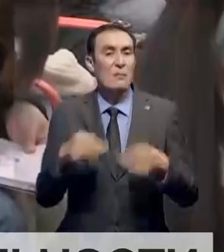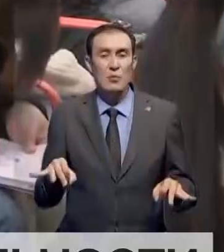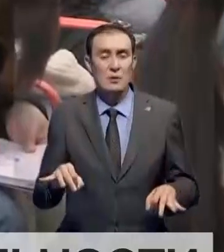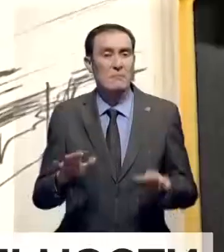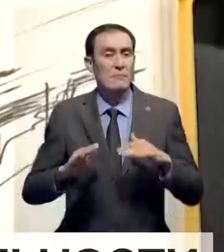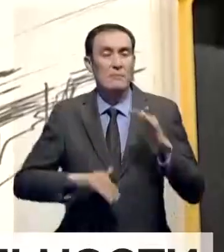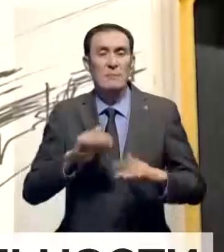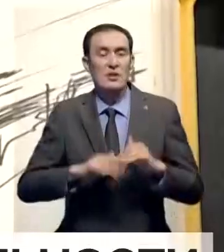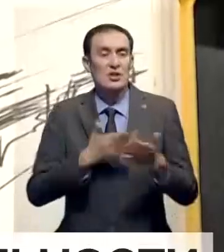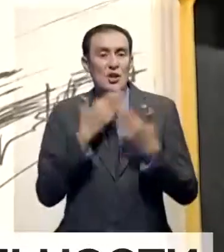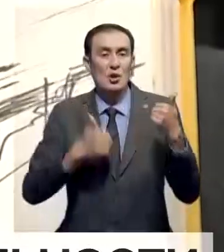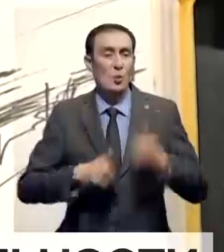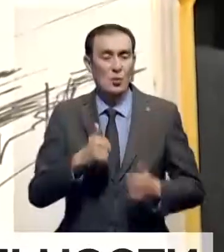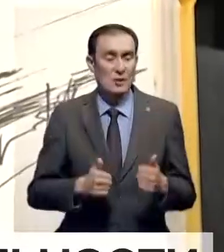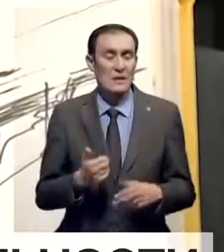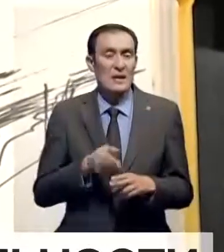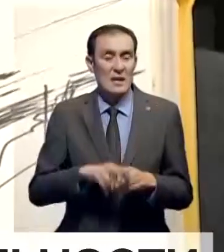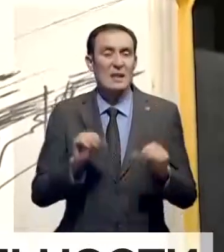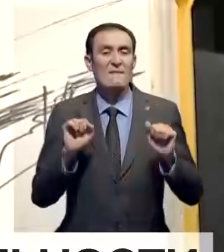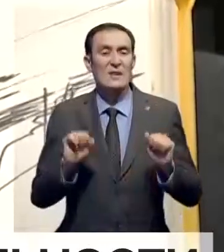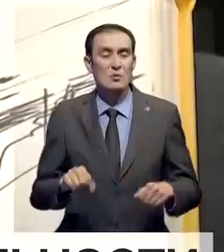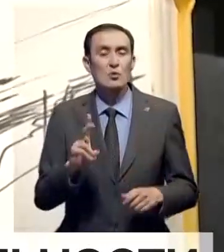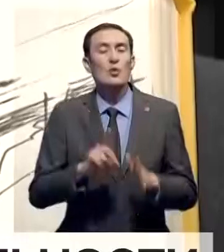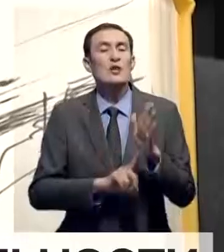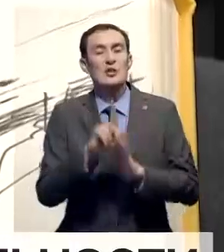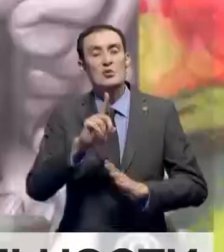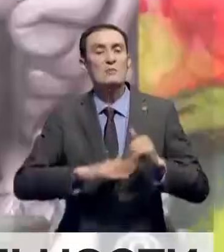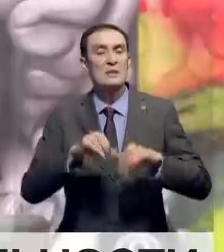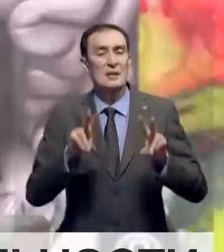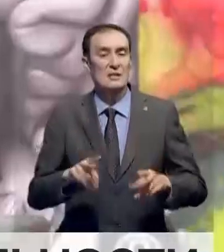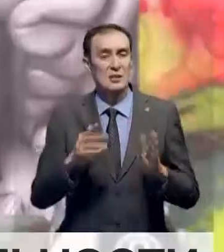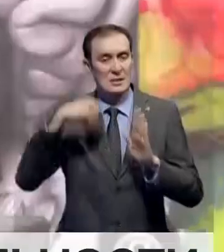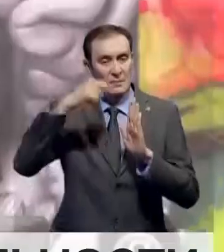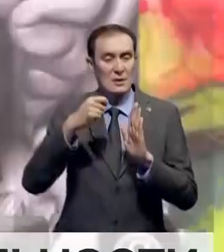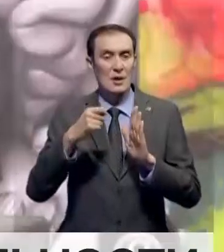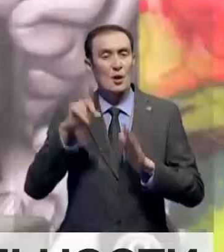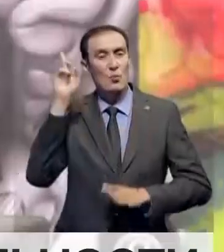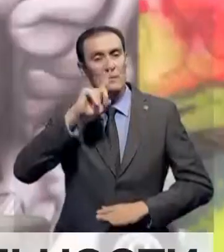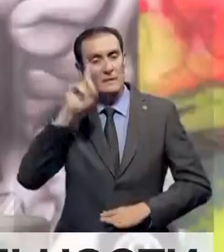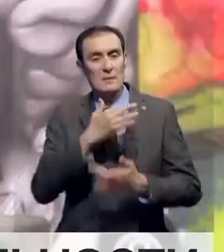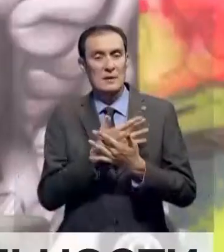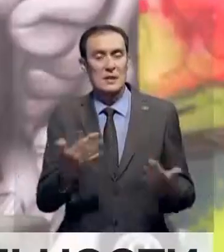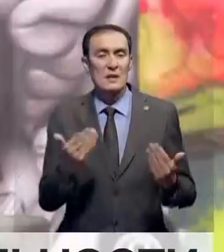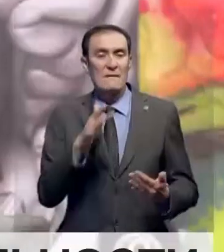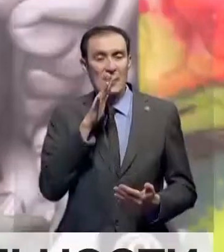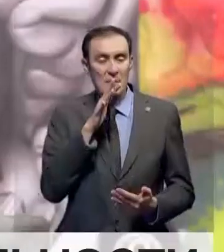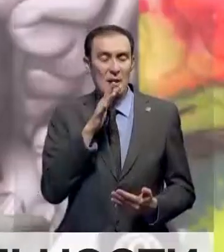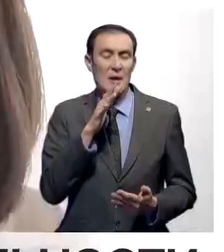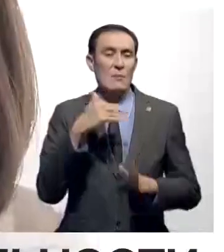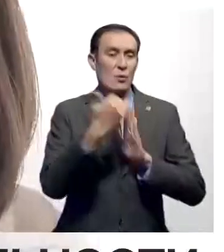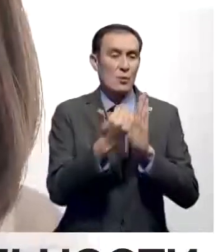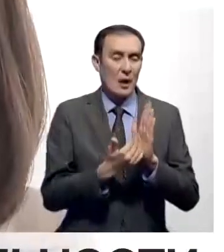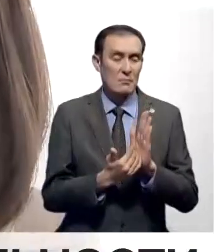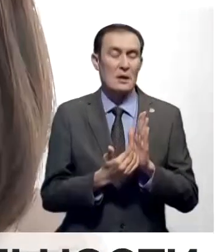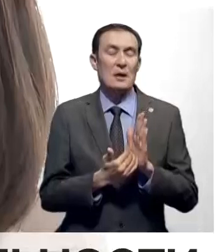свободная, практически нет конкурентов. И это возможность для начинающих специалистов. Сейчас, скажем, такое время, эпоха контента,